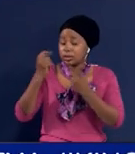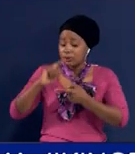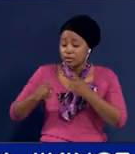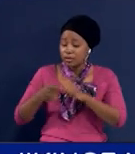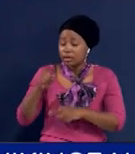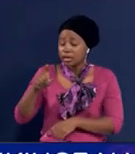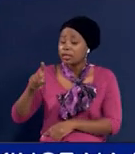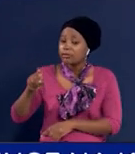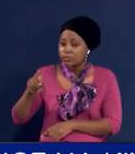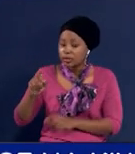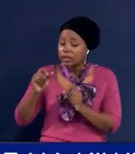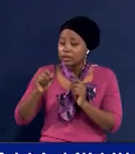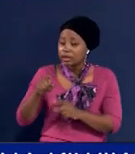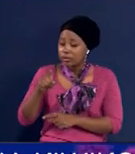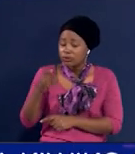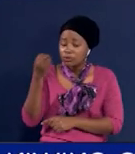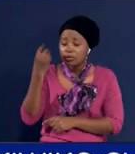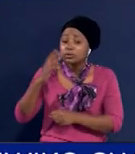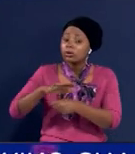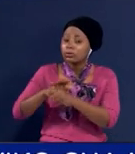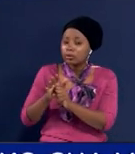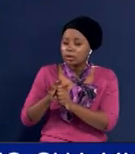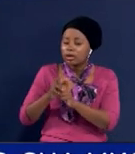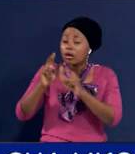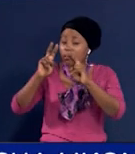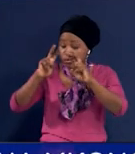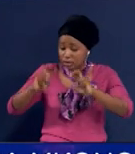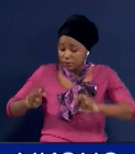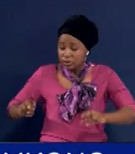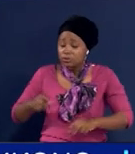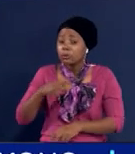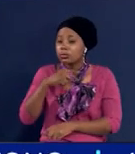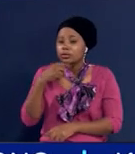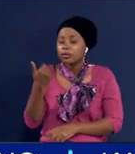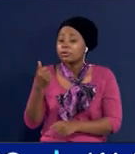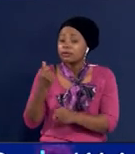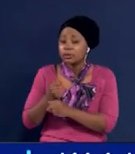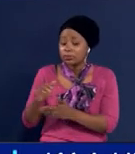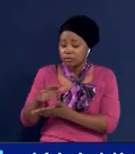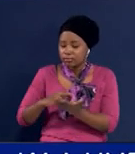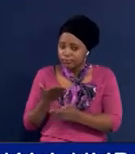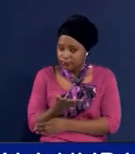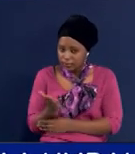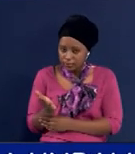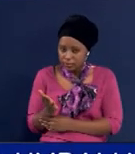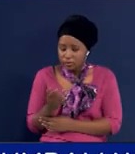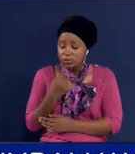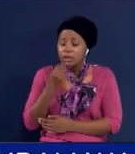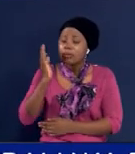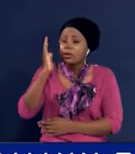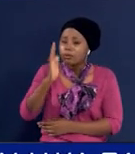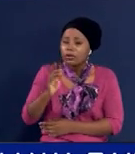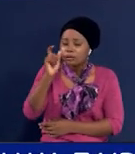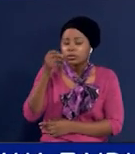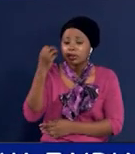virusi. Lakini kwa huu ugonjwa wa corona bado tafiti za kutosheleza hazijafanyika kwenye hilo eneo kusema moja kwa moja kwamba mtu akiumwa